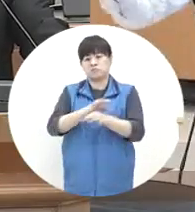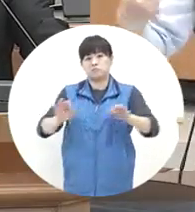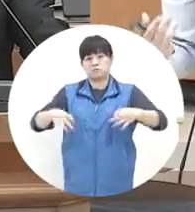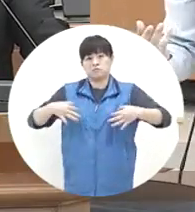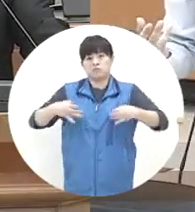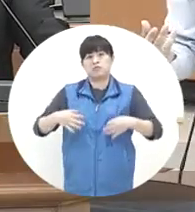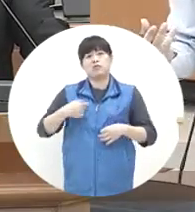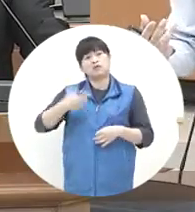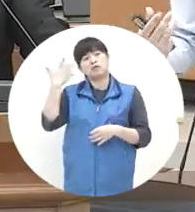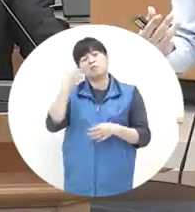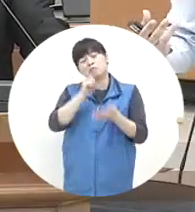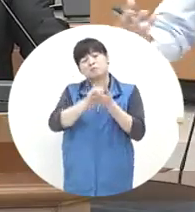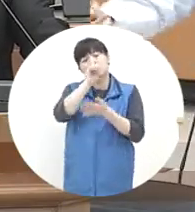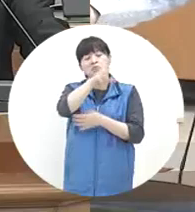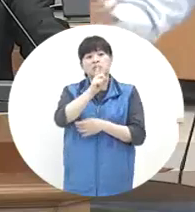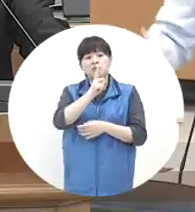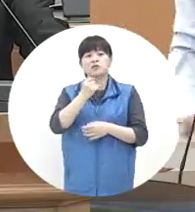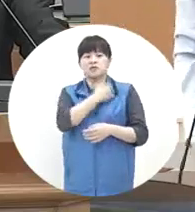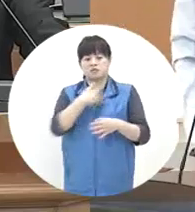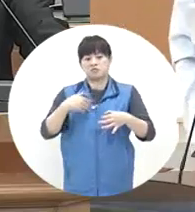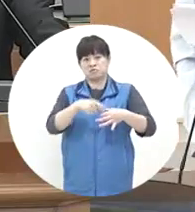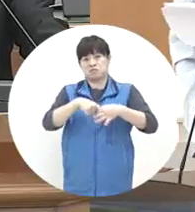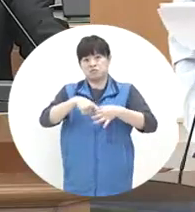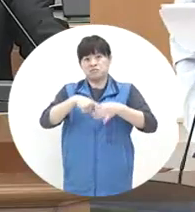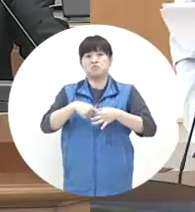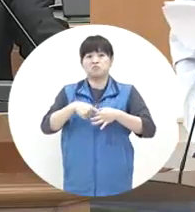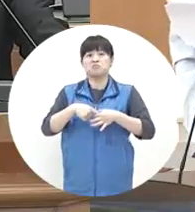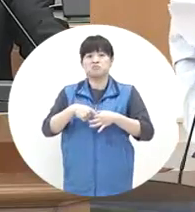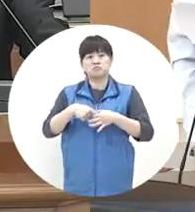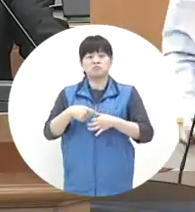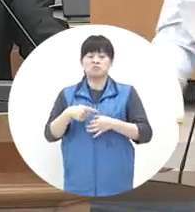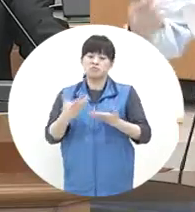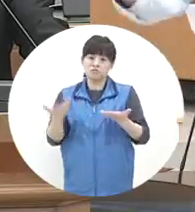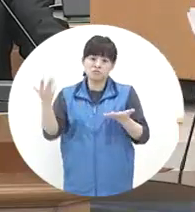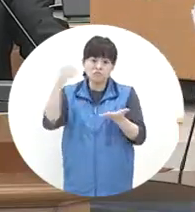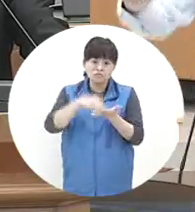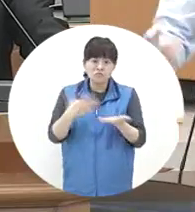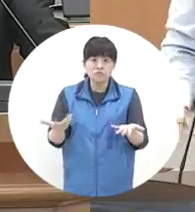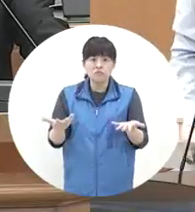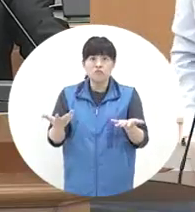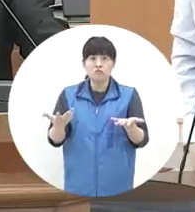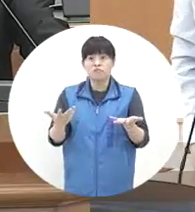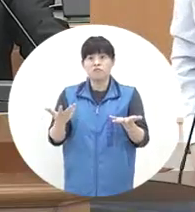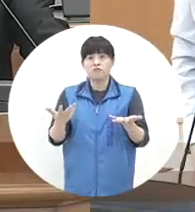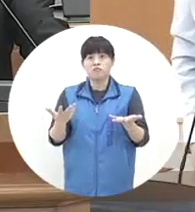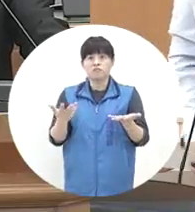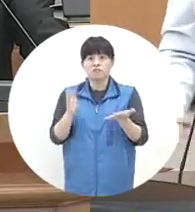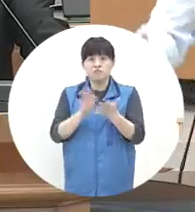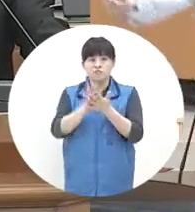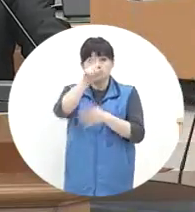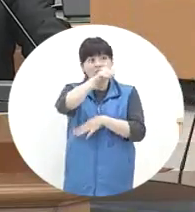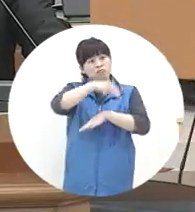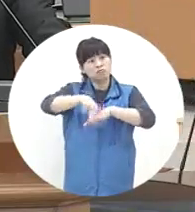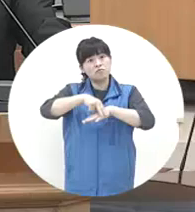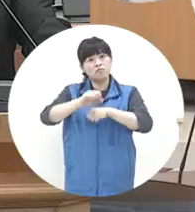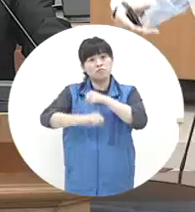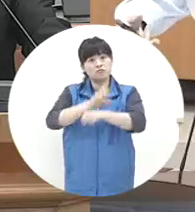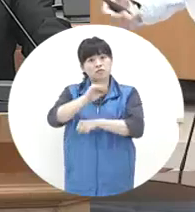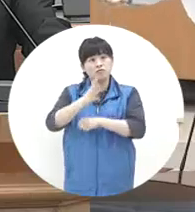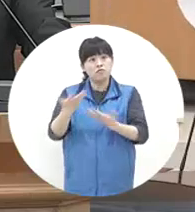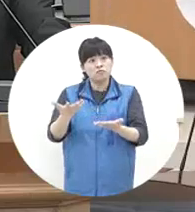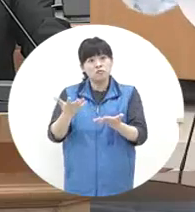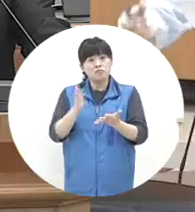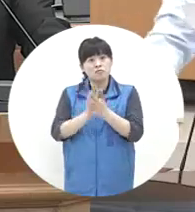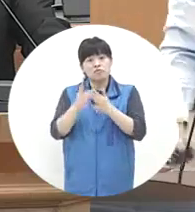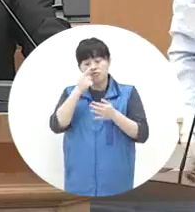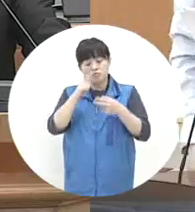初我们经发局跟我们讲的说可以赚钱这样子啊，之后有没有什么规划？还是这我从